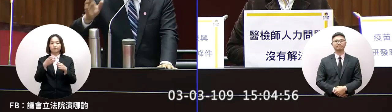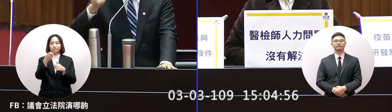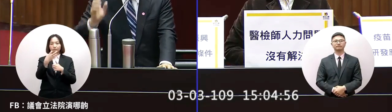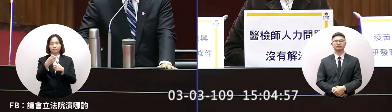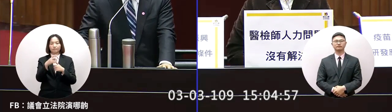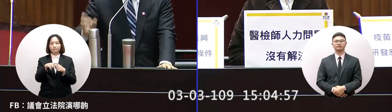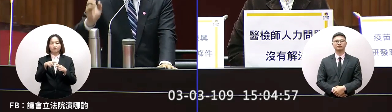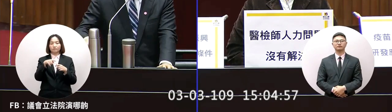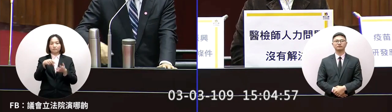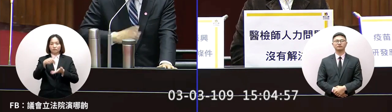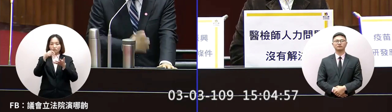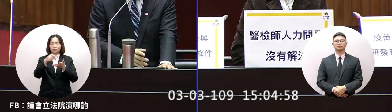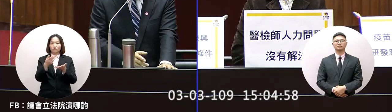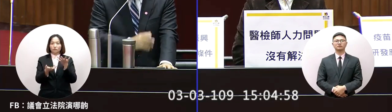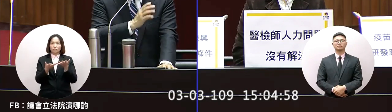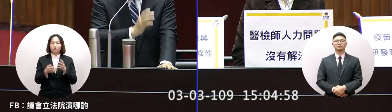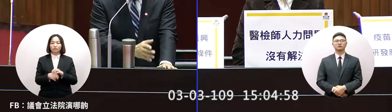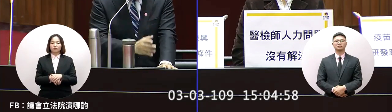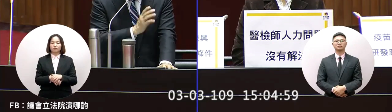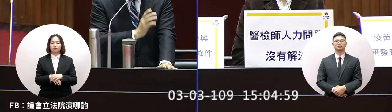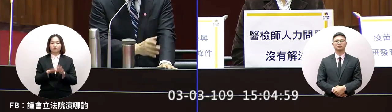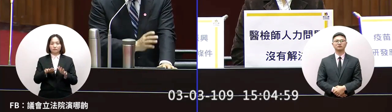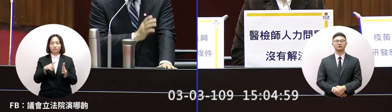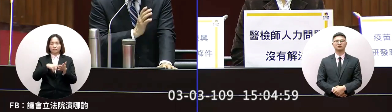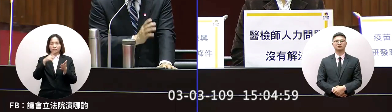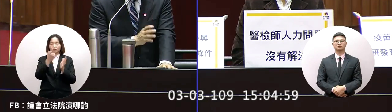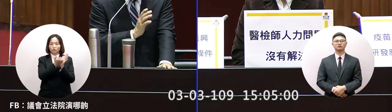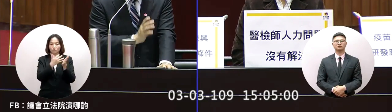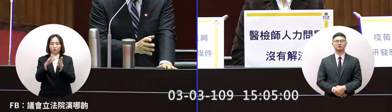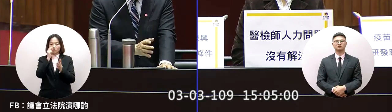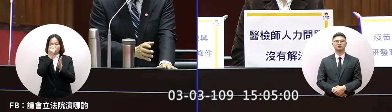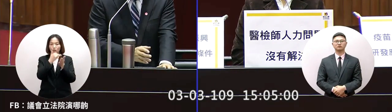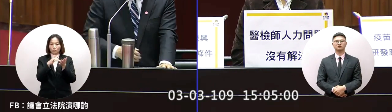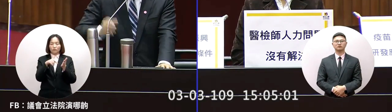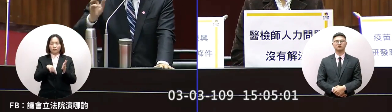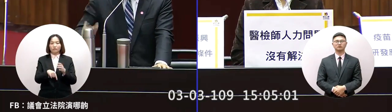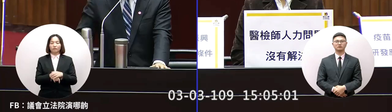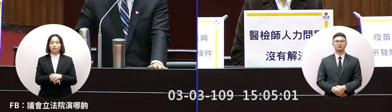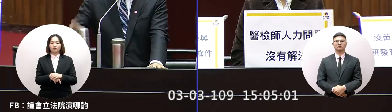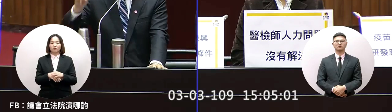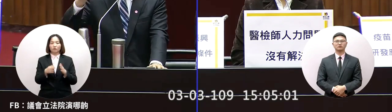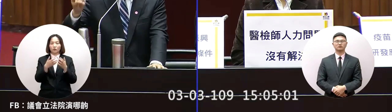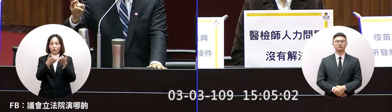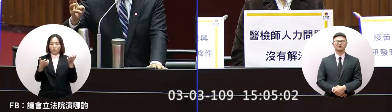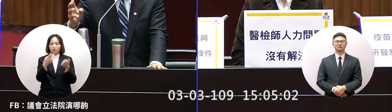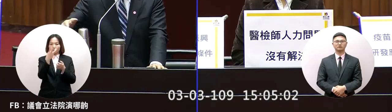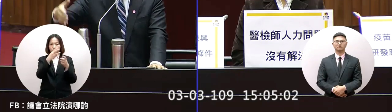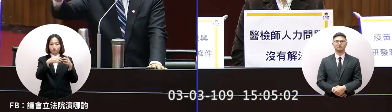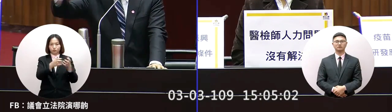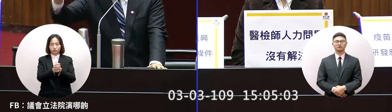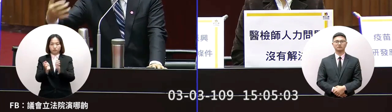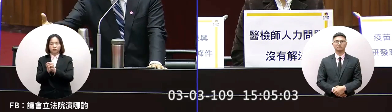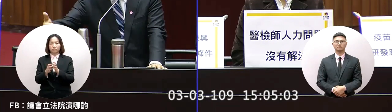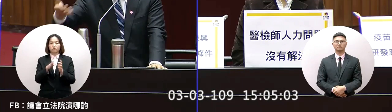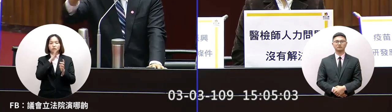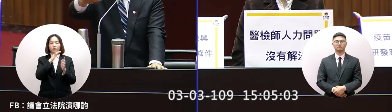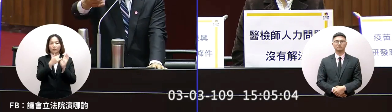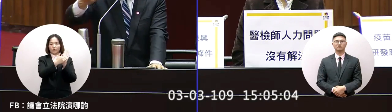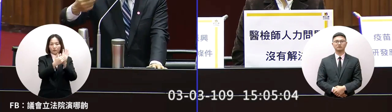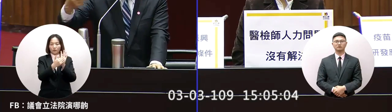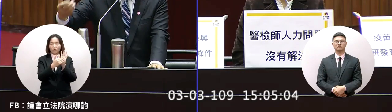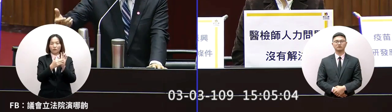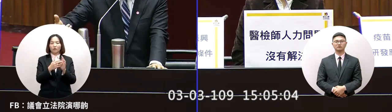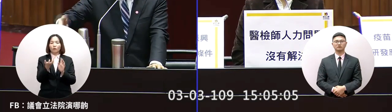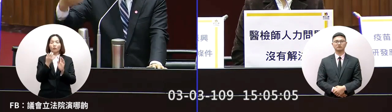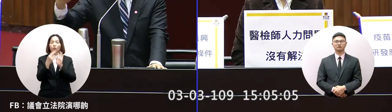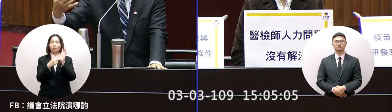委员所讲大概也就是我们这一次编列特别预算所分的三大类，就从防疫，包括